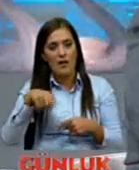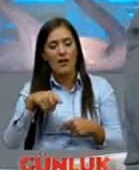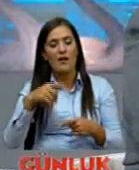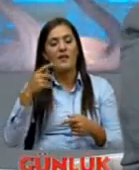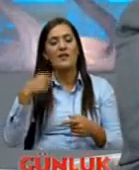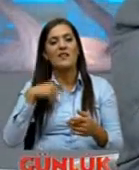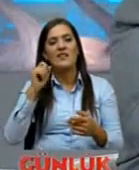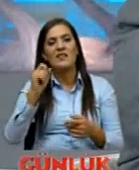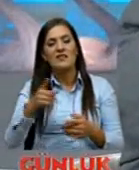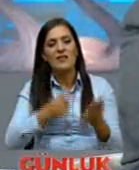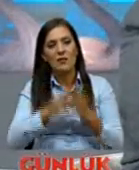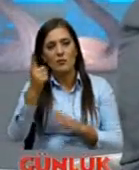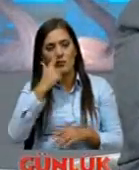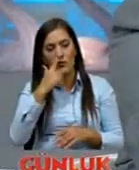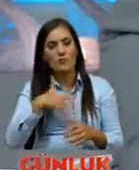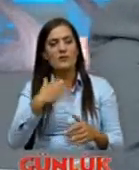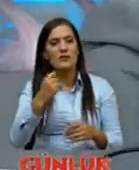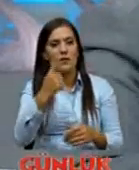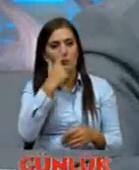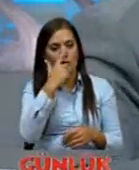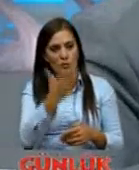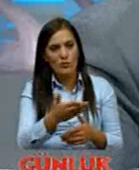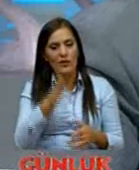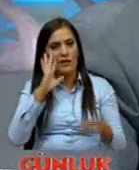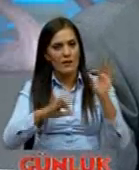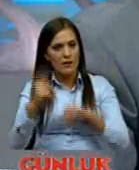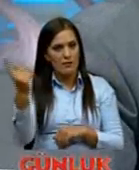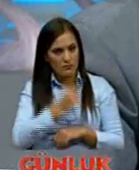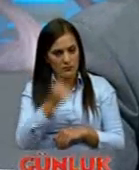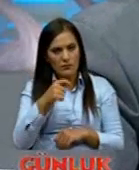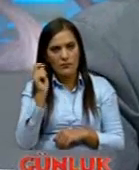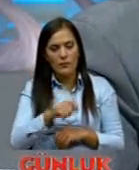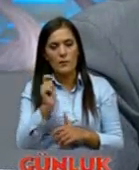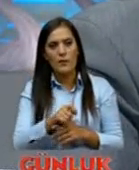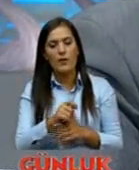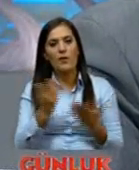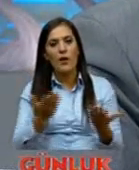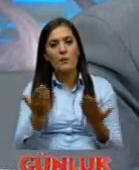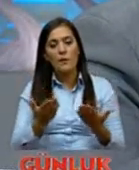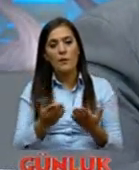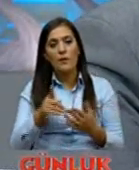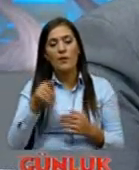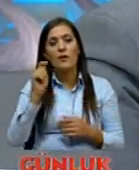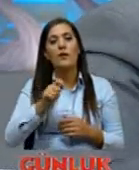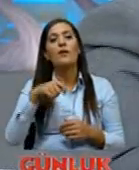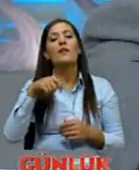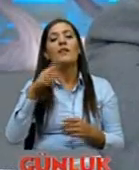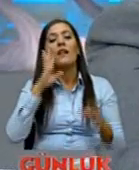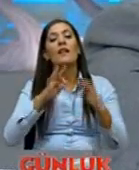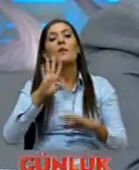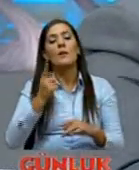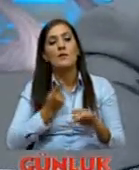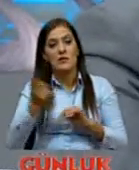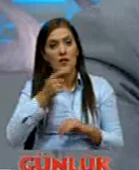ilçe tarım müdürlüğü, sağlık müdürlüğü denetliyor. Ama denetlenmeyen, hı hı,